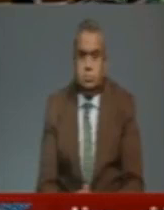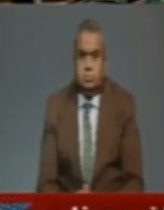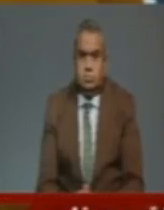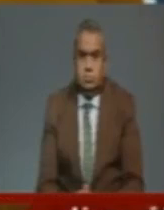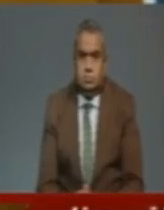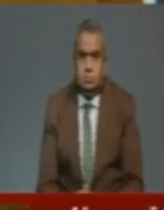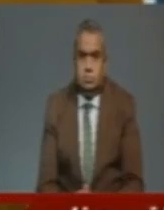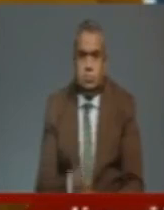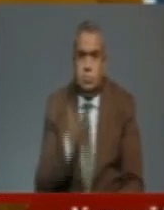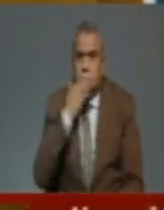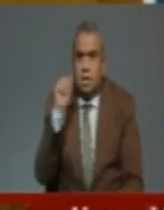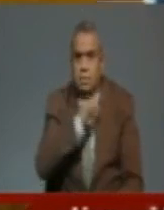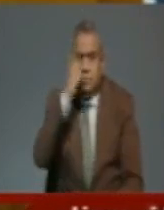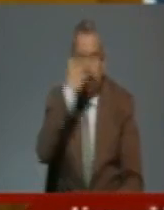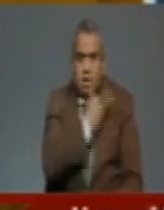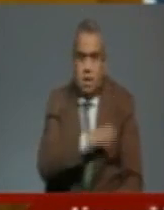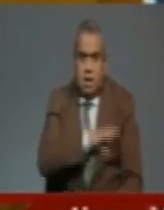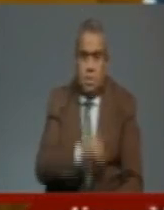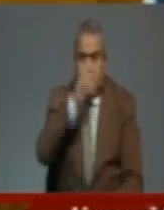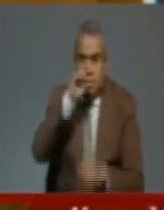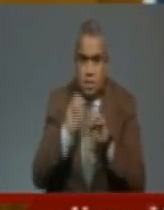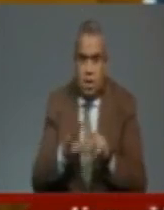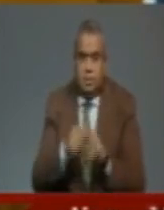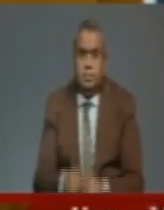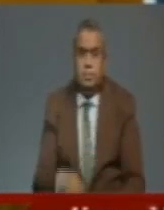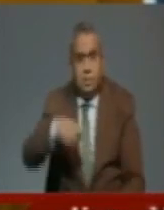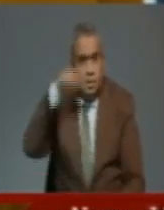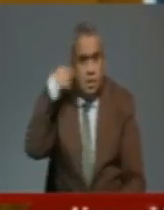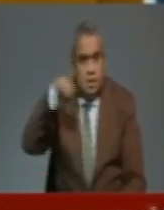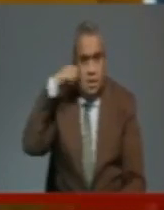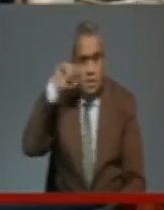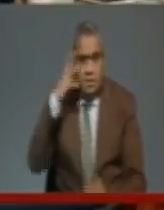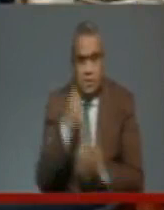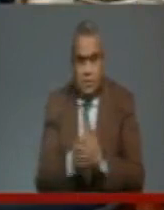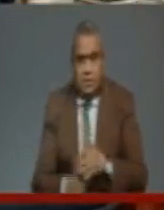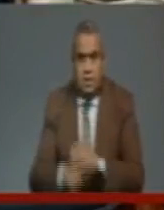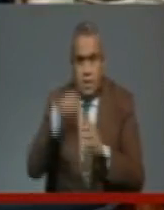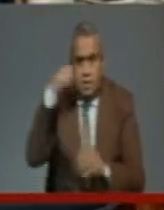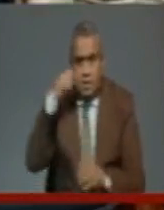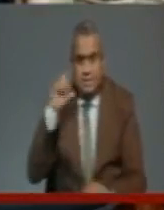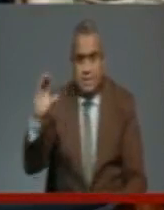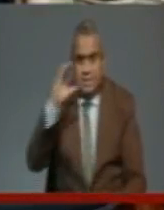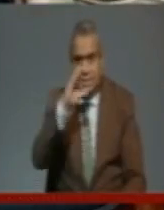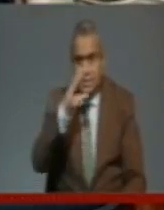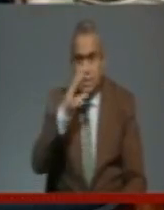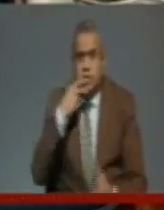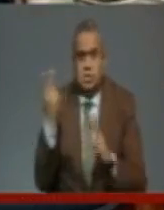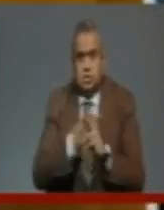بسم الله الرحمن الرحيم. السيد الرئيس عبد الفتاح السيسي رئيس الجمهورية، الحضور الكرام،